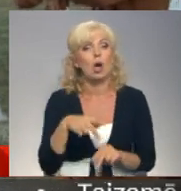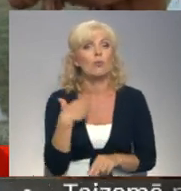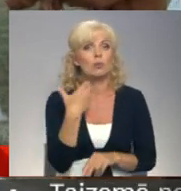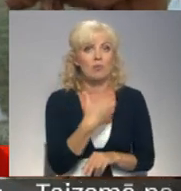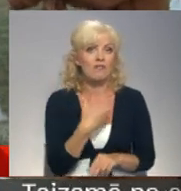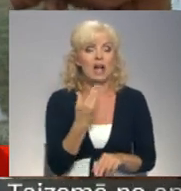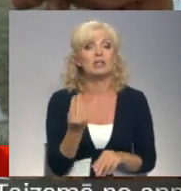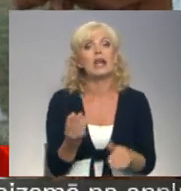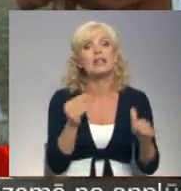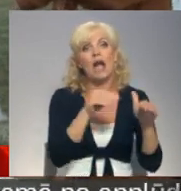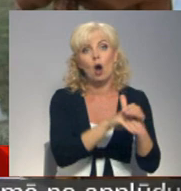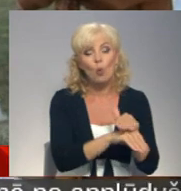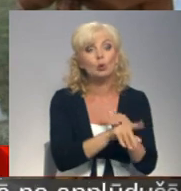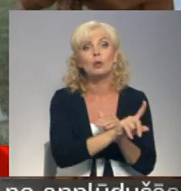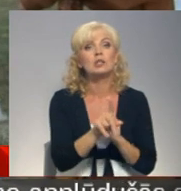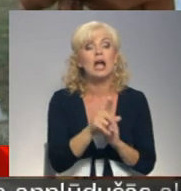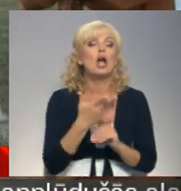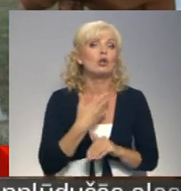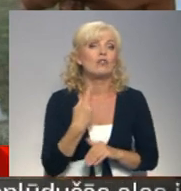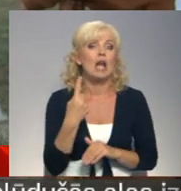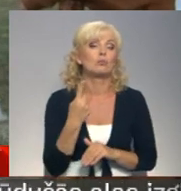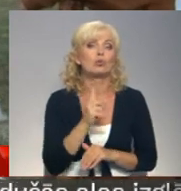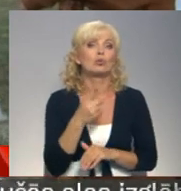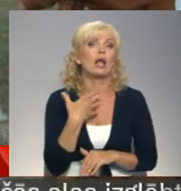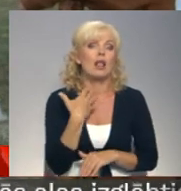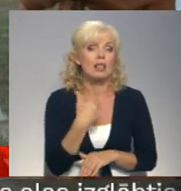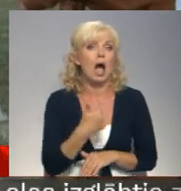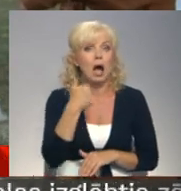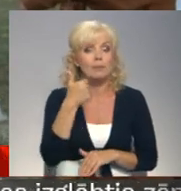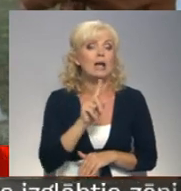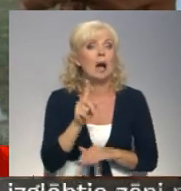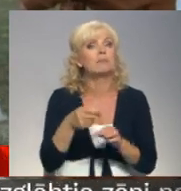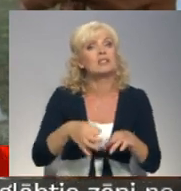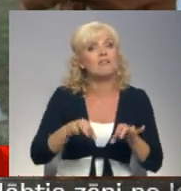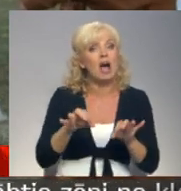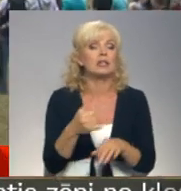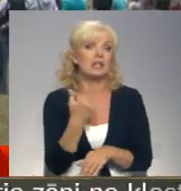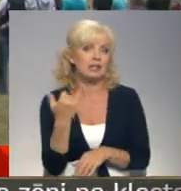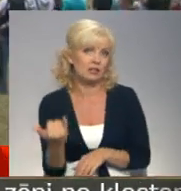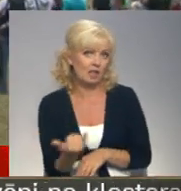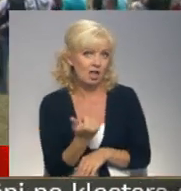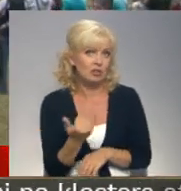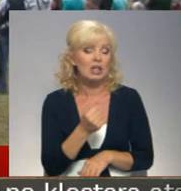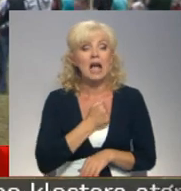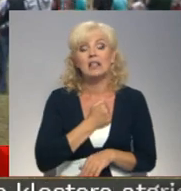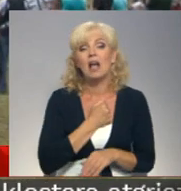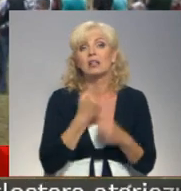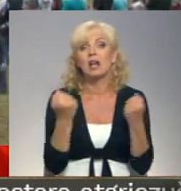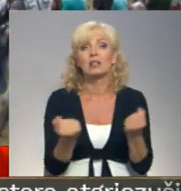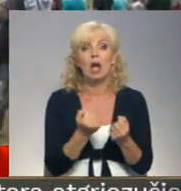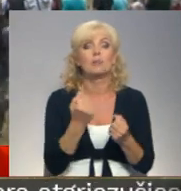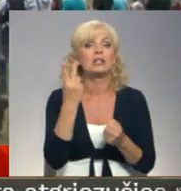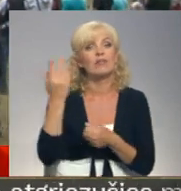vajadzīgs ieguldījums. No vienas puses tas ir labi, jo paliek tikai tie, kam tas ir svarīgi un interesanti. Latgalē darbojas tikai